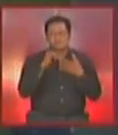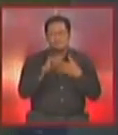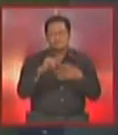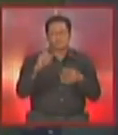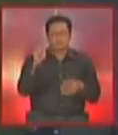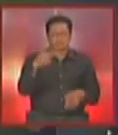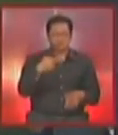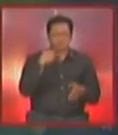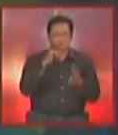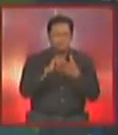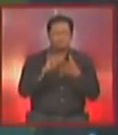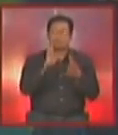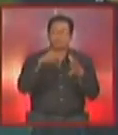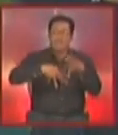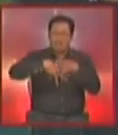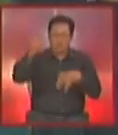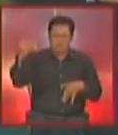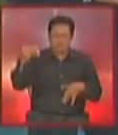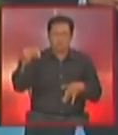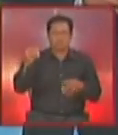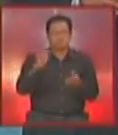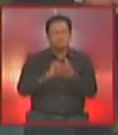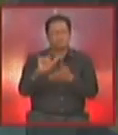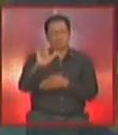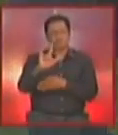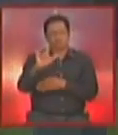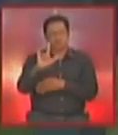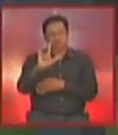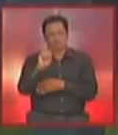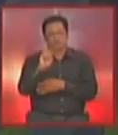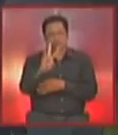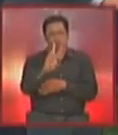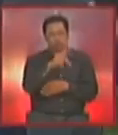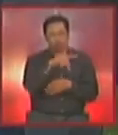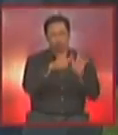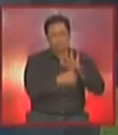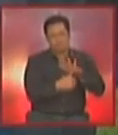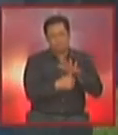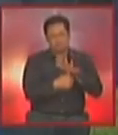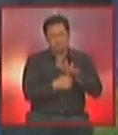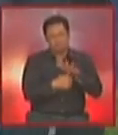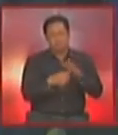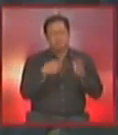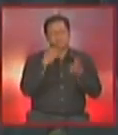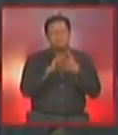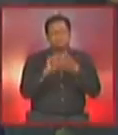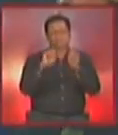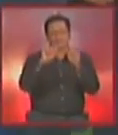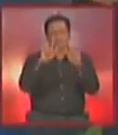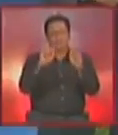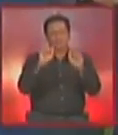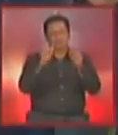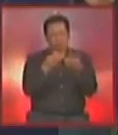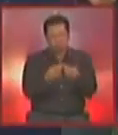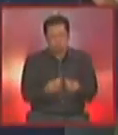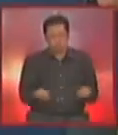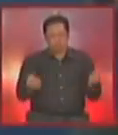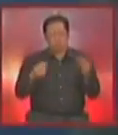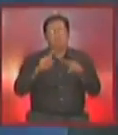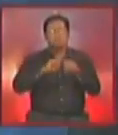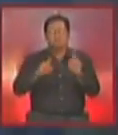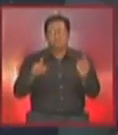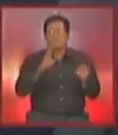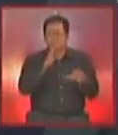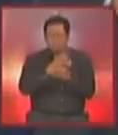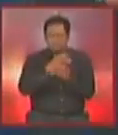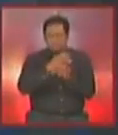posibleng lumabas ng Philippine Area of Responsibility. Okay, nakikita natin dito sa Metra, sa Sabado pa pwedeng malusaw yung LPA na yan. Pero ingat-ingat lang